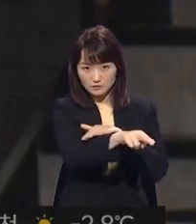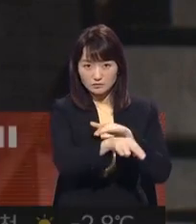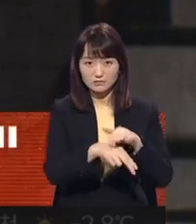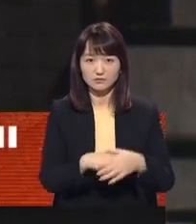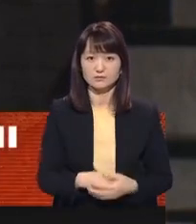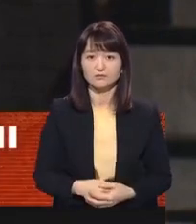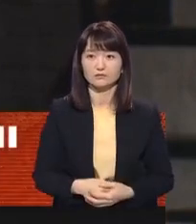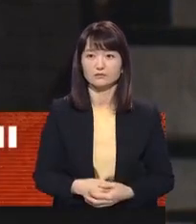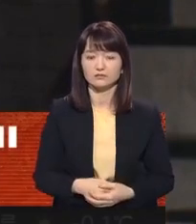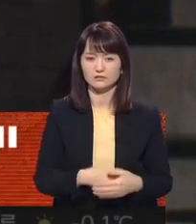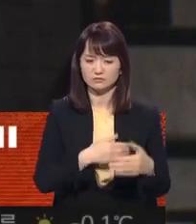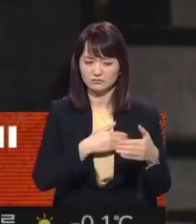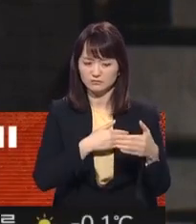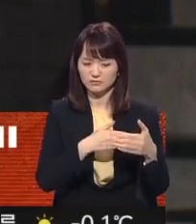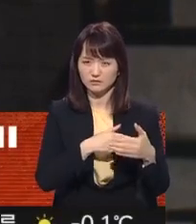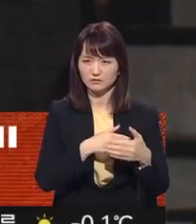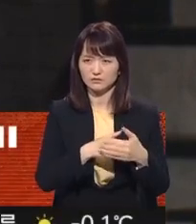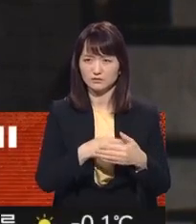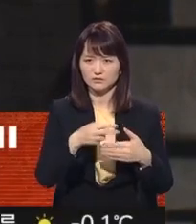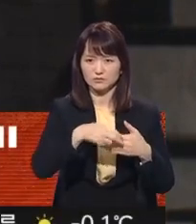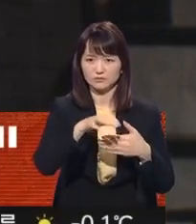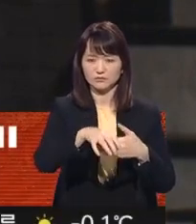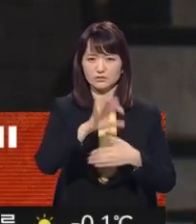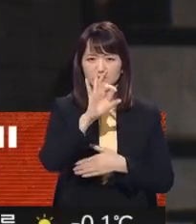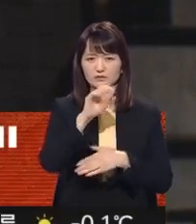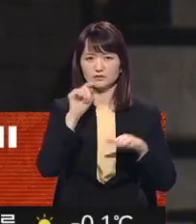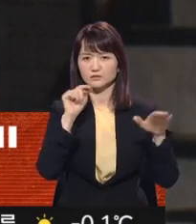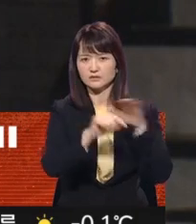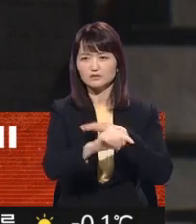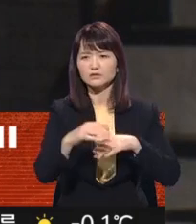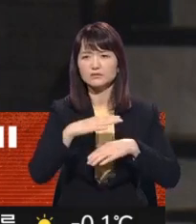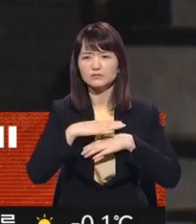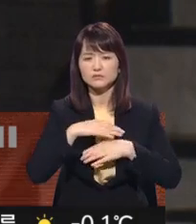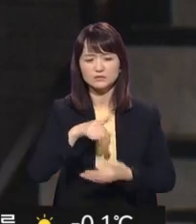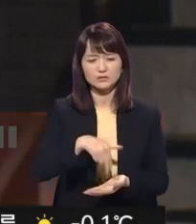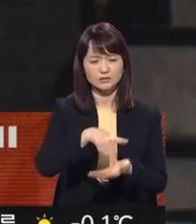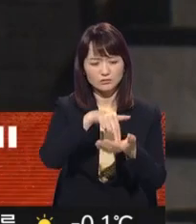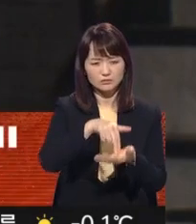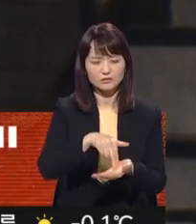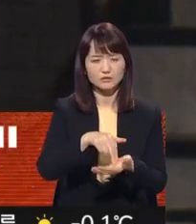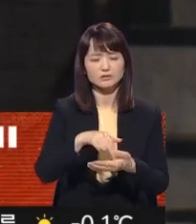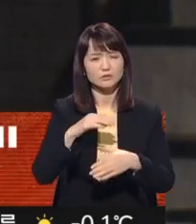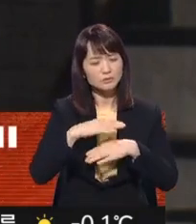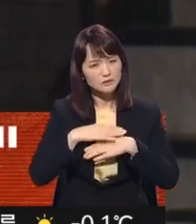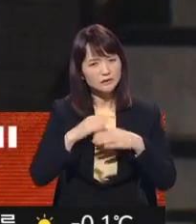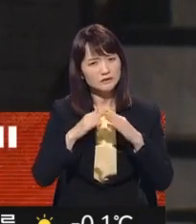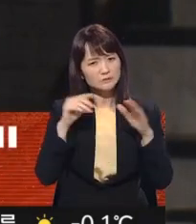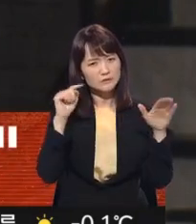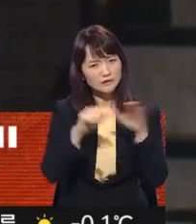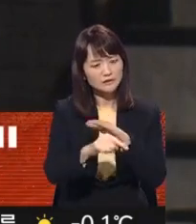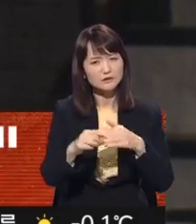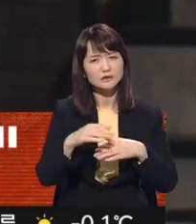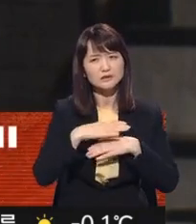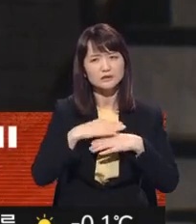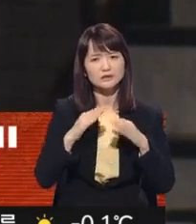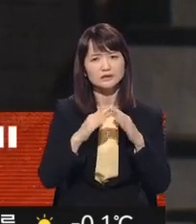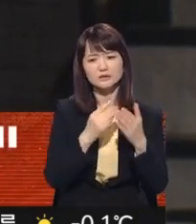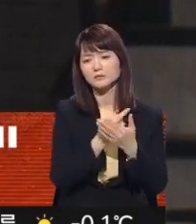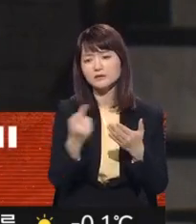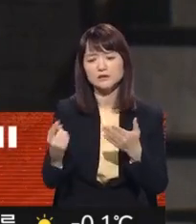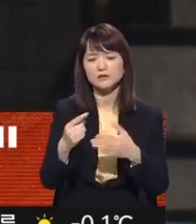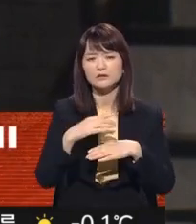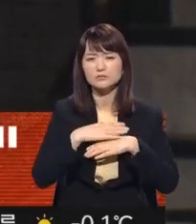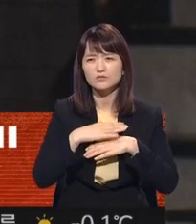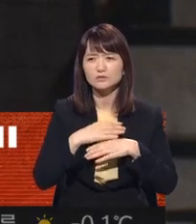그 다음에 이제 너무 불안해하니까 화장실 이번에는 화장실 갈 때도 무섭고 엘리베이터 탈 때도 무섭고 집에 갈 때도 무섭고 집박한 밖에 나가는 것도